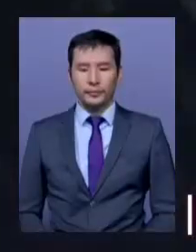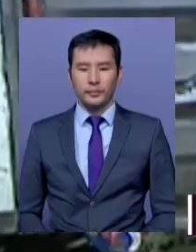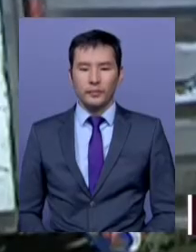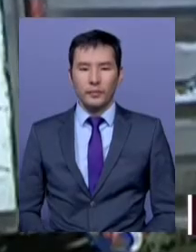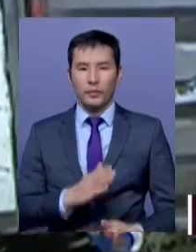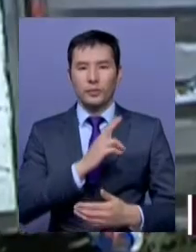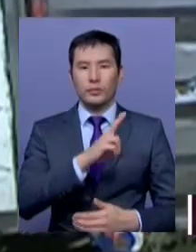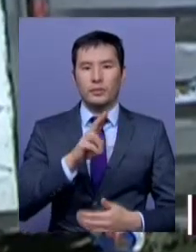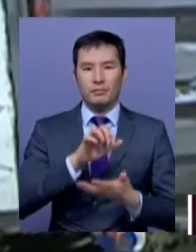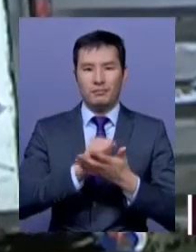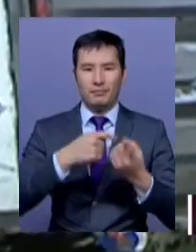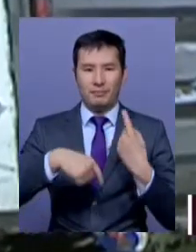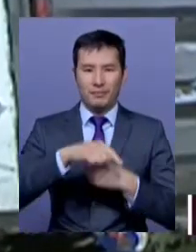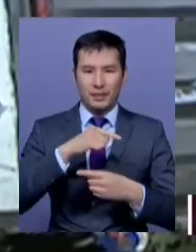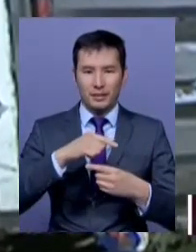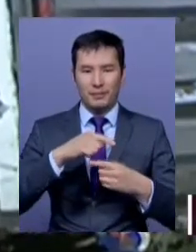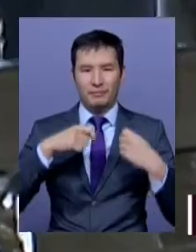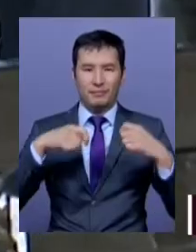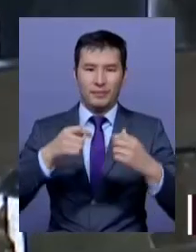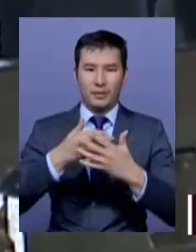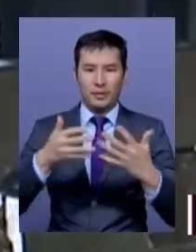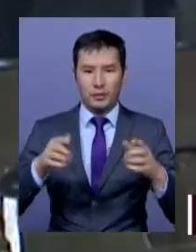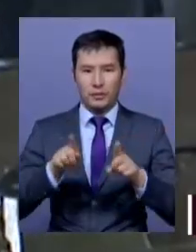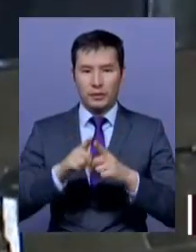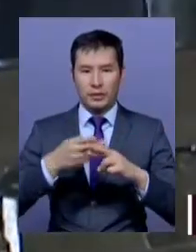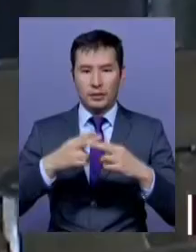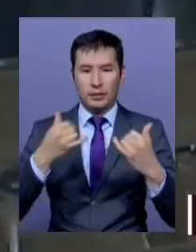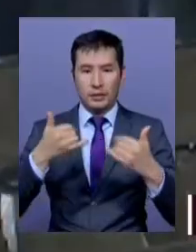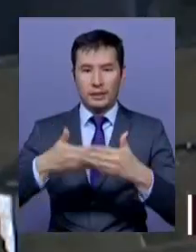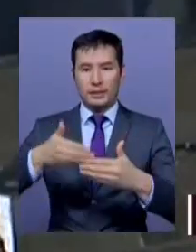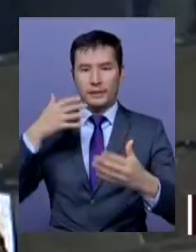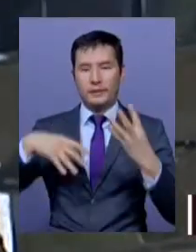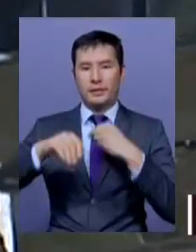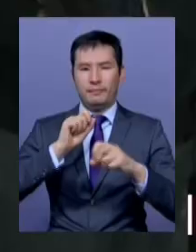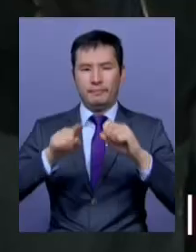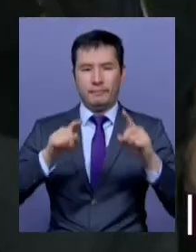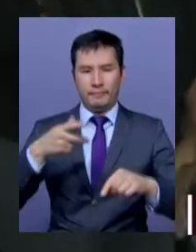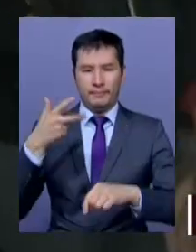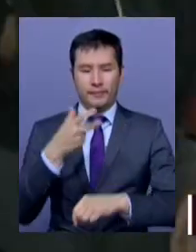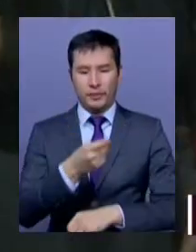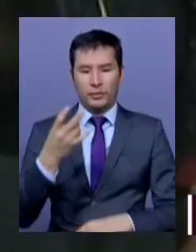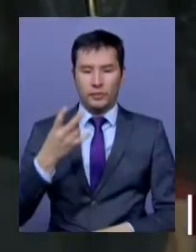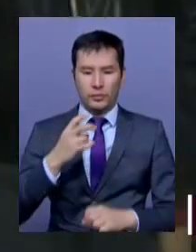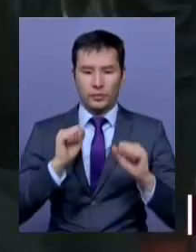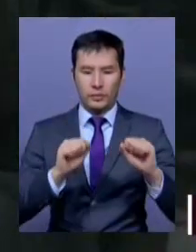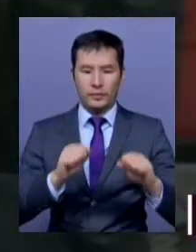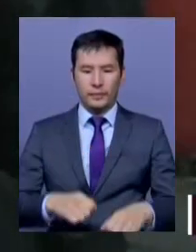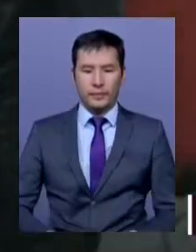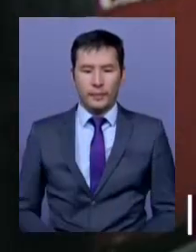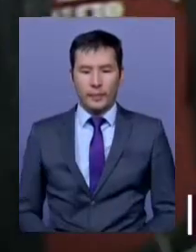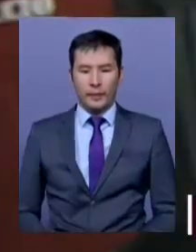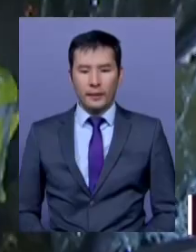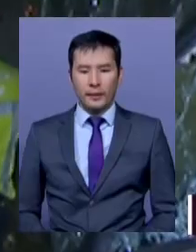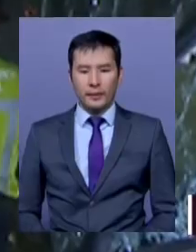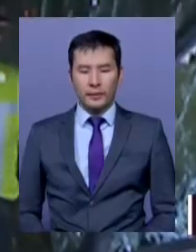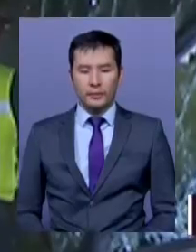жүргізушісі мерт болып, 3 адам ауыр жарақат алды. Сол кезде Жібек жол ауылының тұрғындары тез арада көпір салып беруді талап еткен болатын.